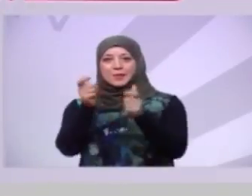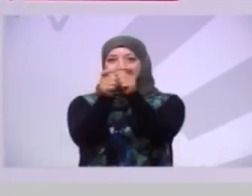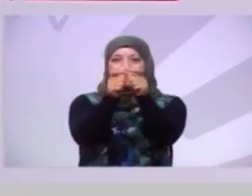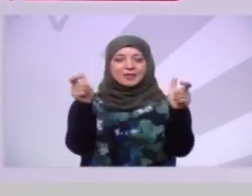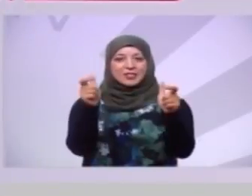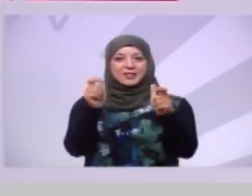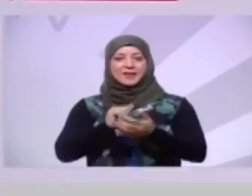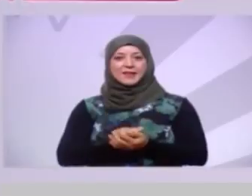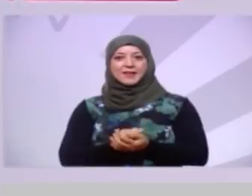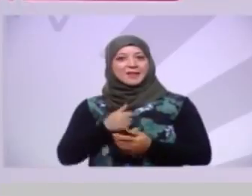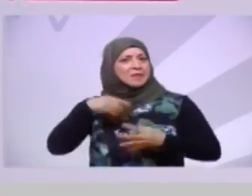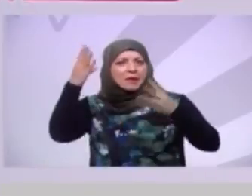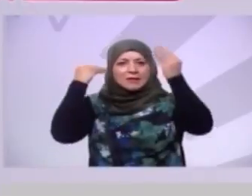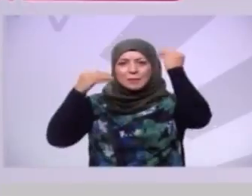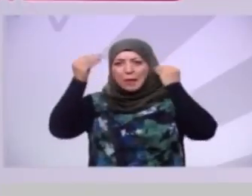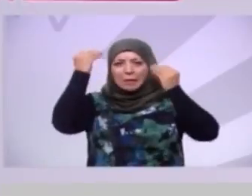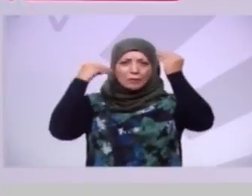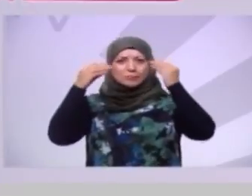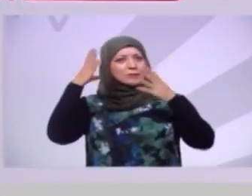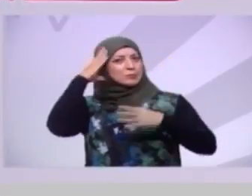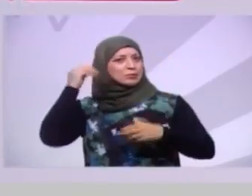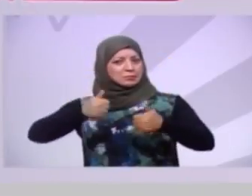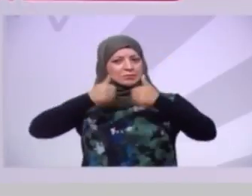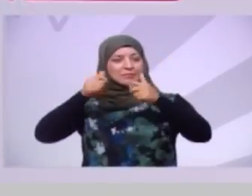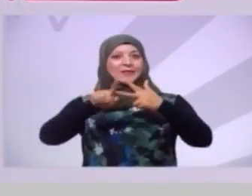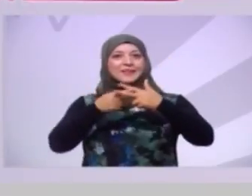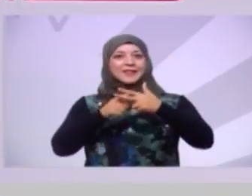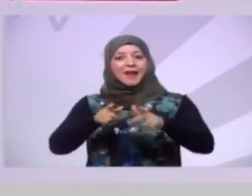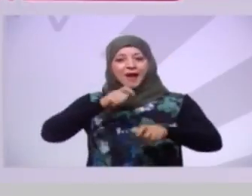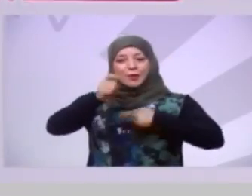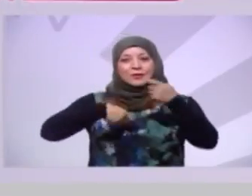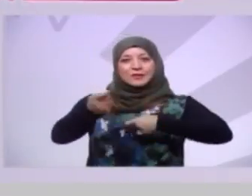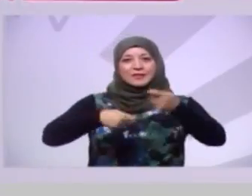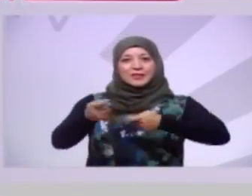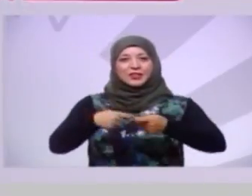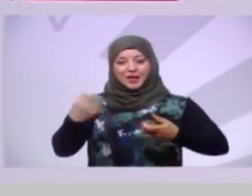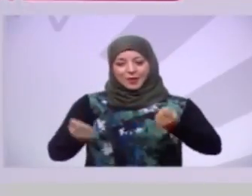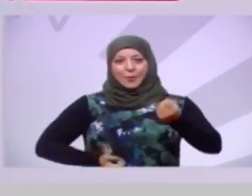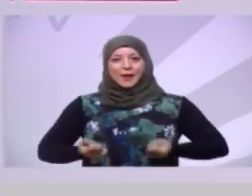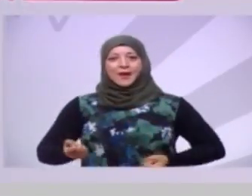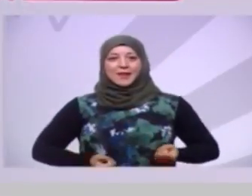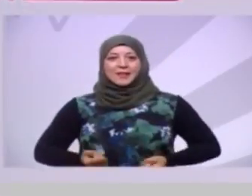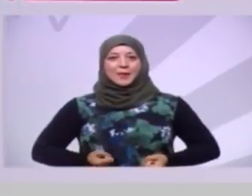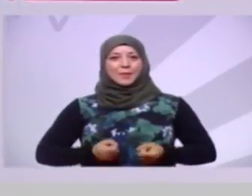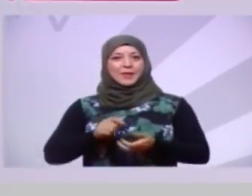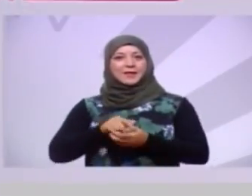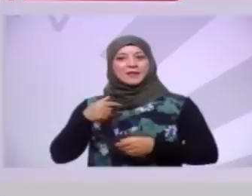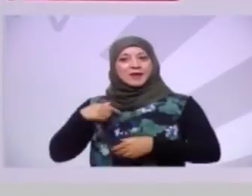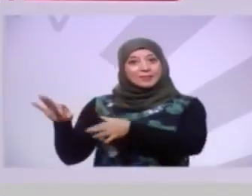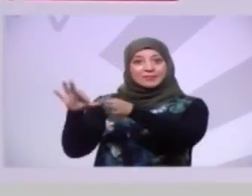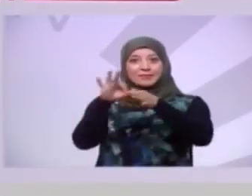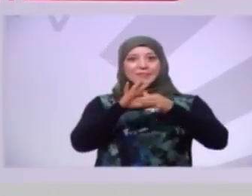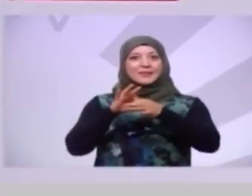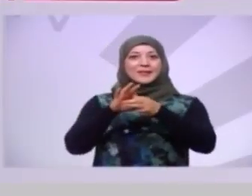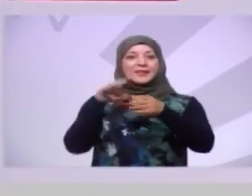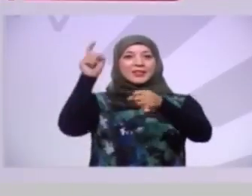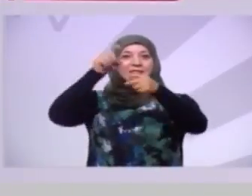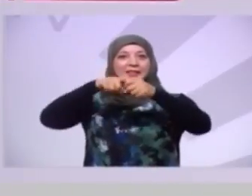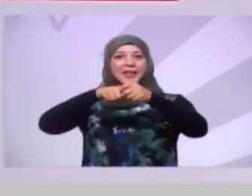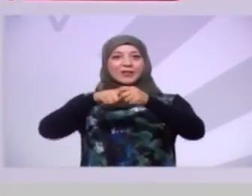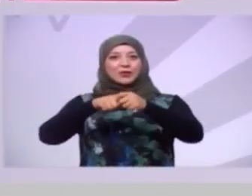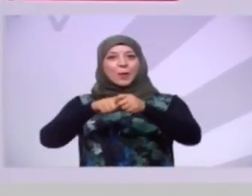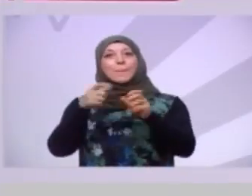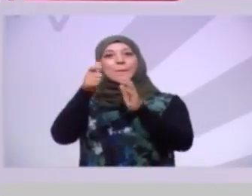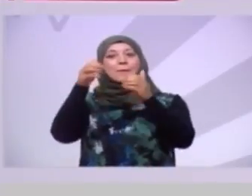ولديه خبرات الصناعه والتجاره والخدمات التحقت اليوم بحركه